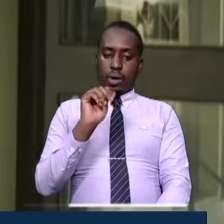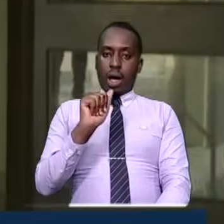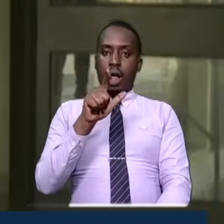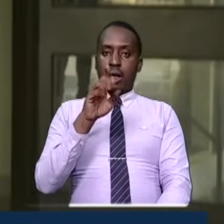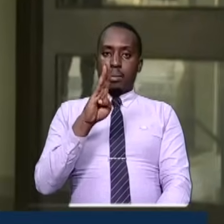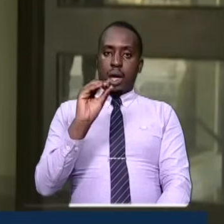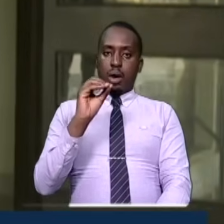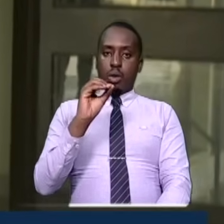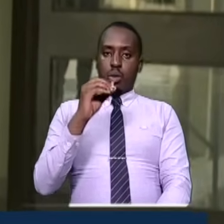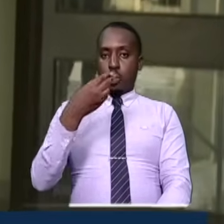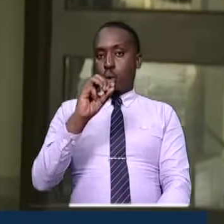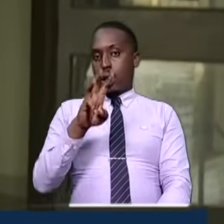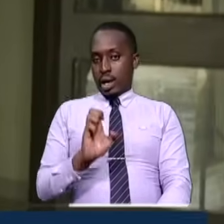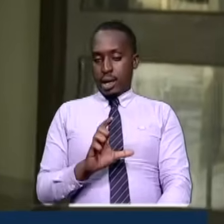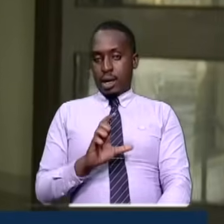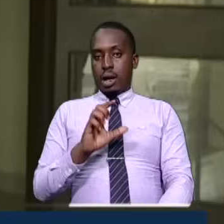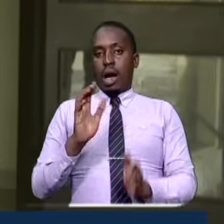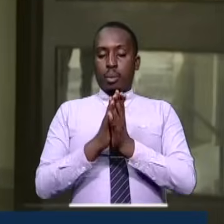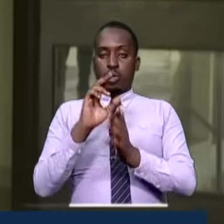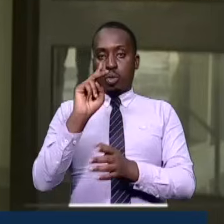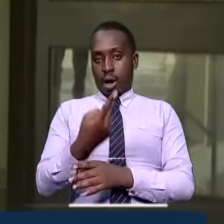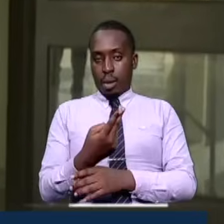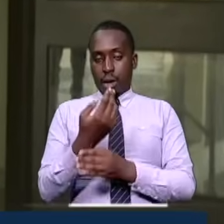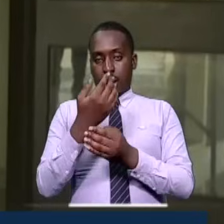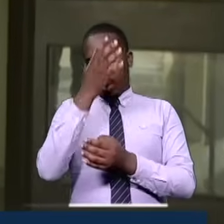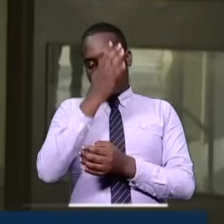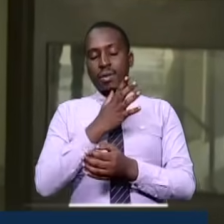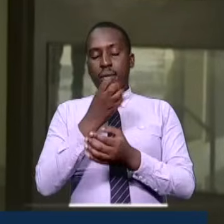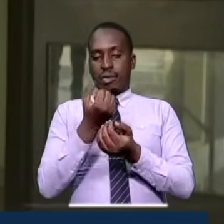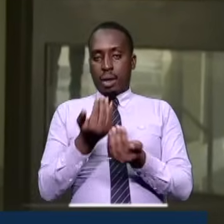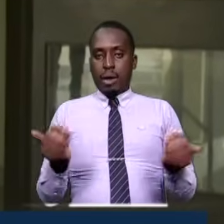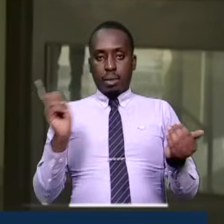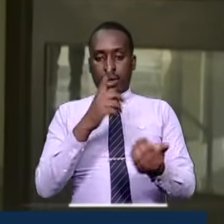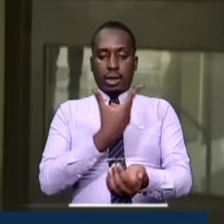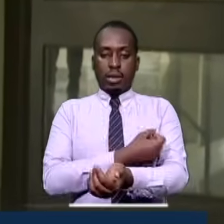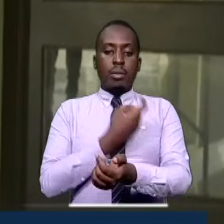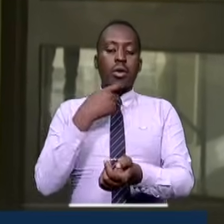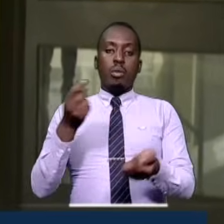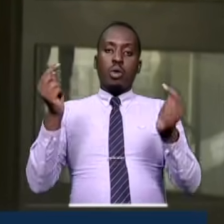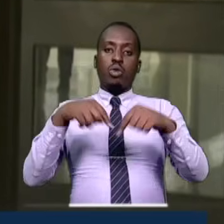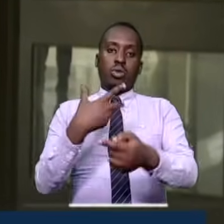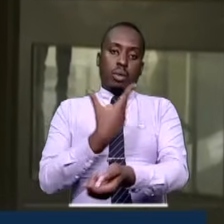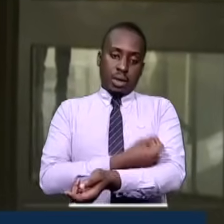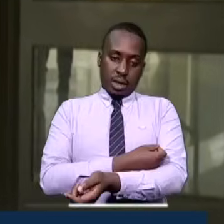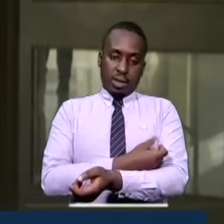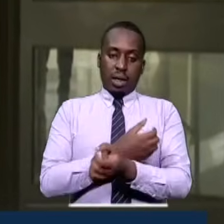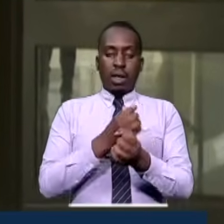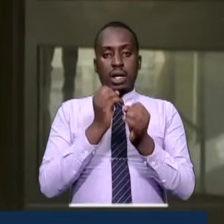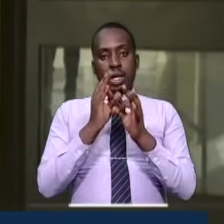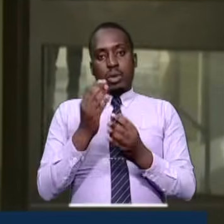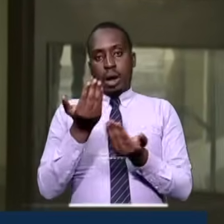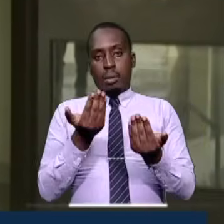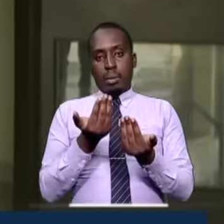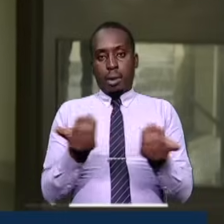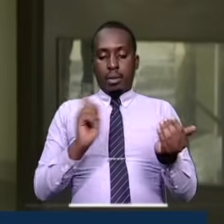kabiri. Ababyeyi baba bafite abana batakingiwe bagomba kubazana tukabakingiza nibura abana